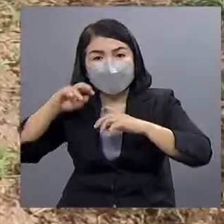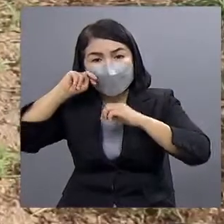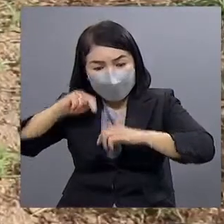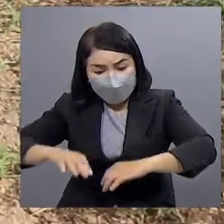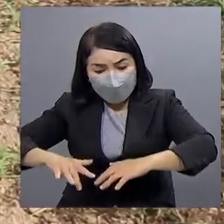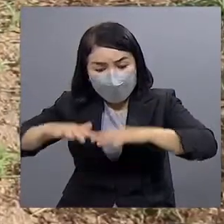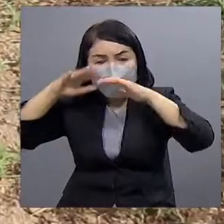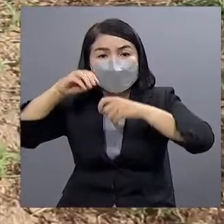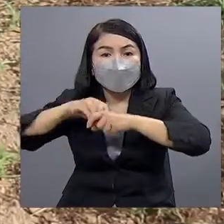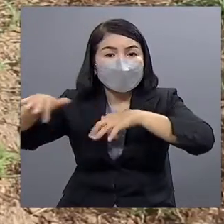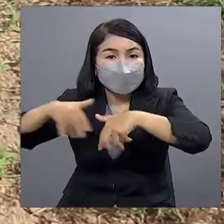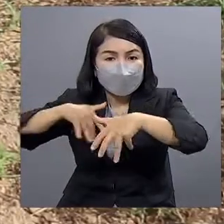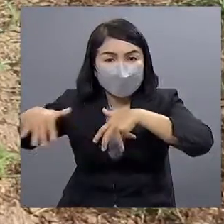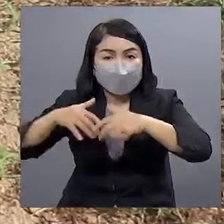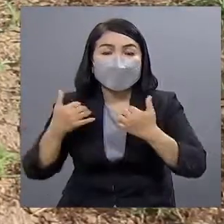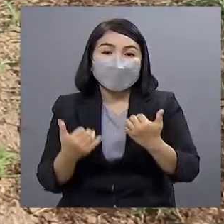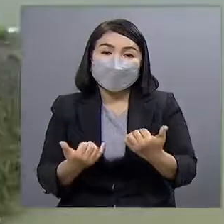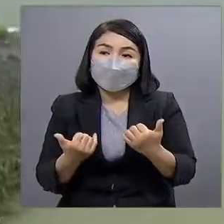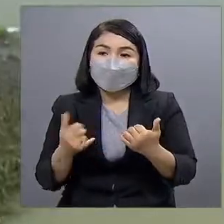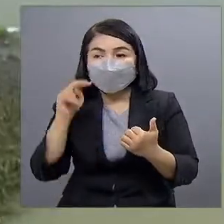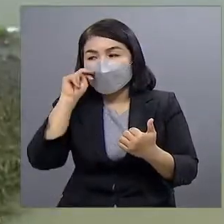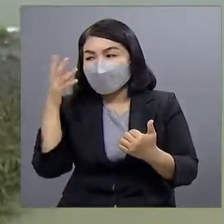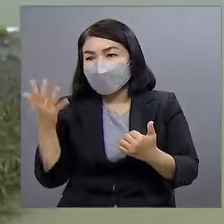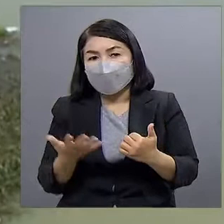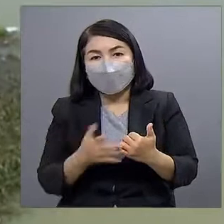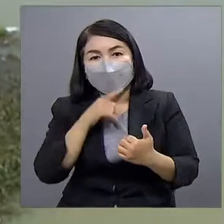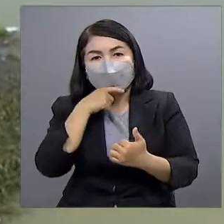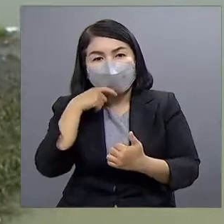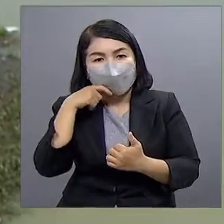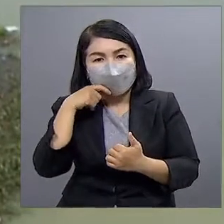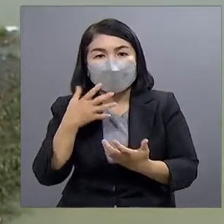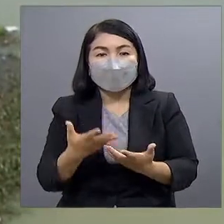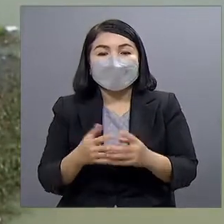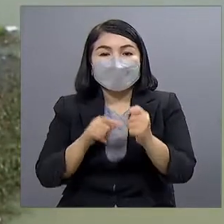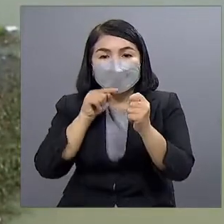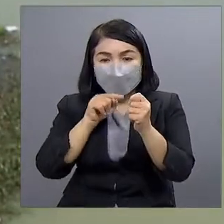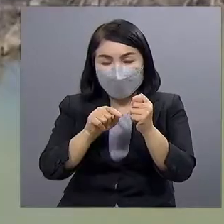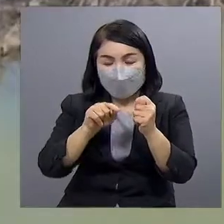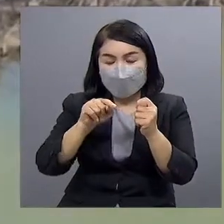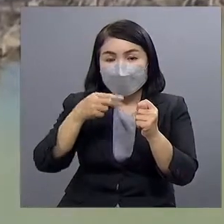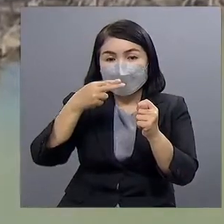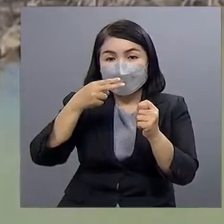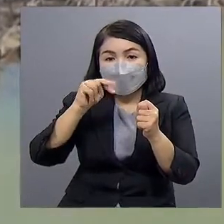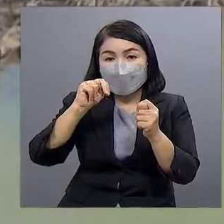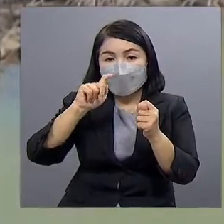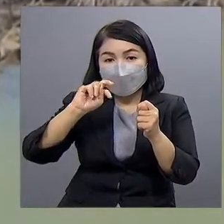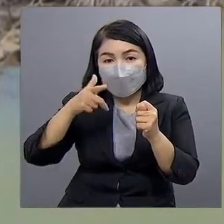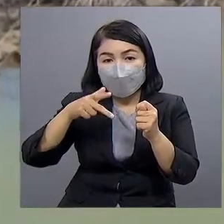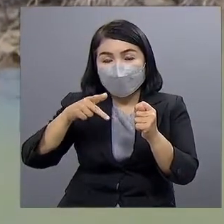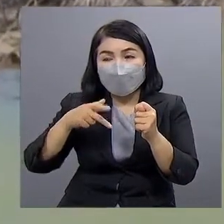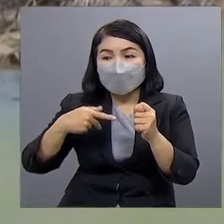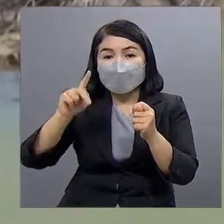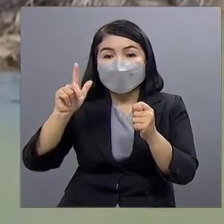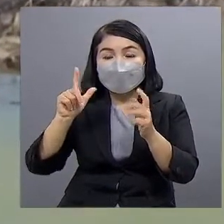ที่ตอนนี้แล้งแล้วนะคะสำหรับตำบลหนองปลาไหลในอำเภอวังไซพูนอยู่นอกเขตชลประทานค่ะเกษตรกรเ